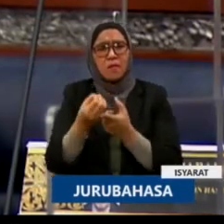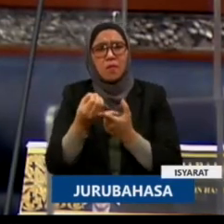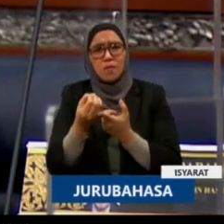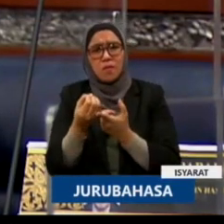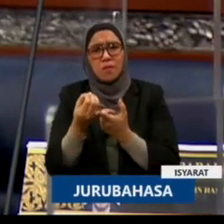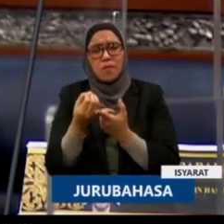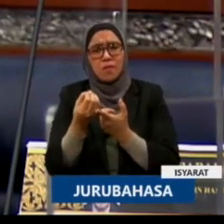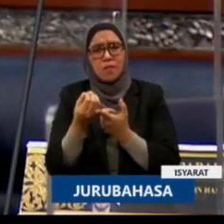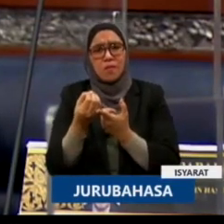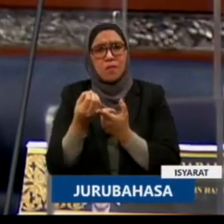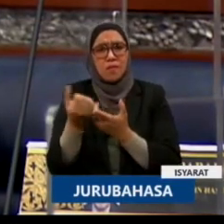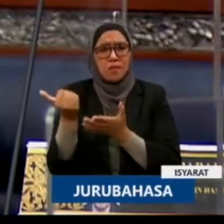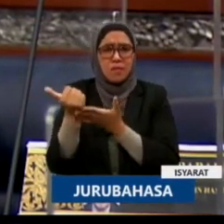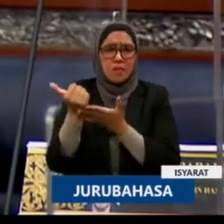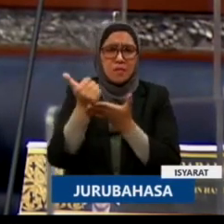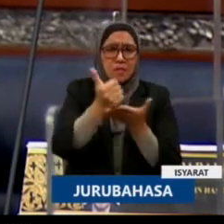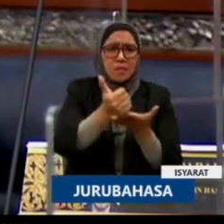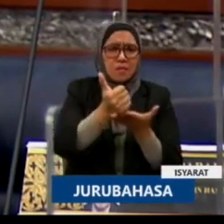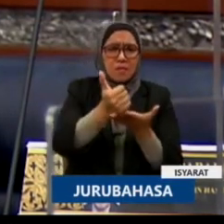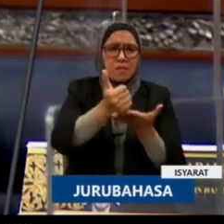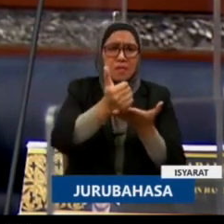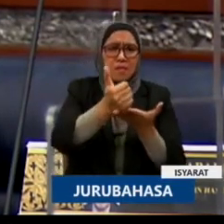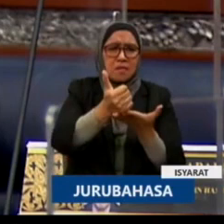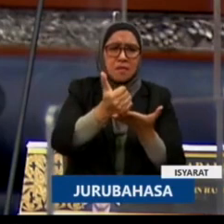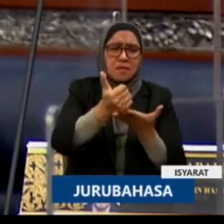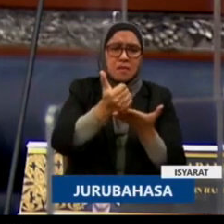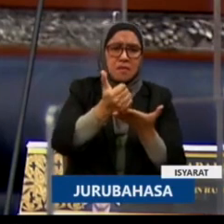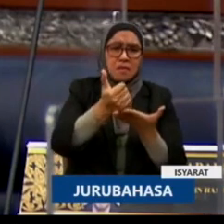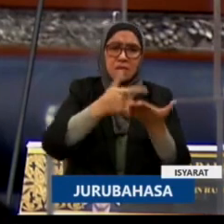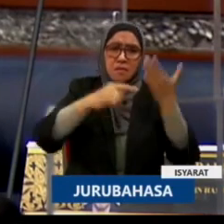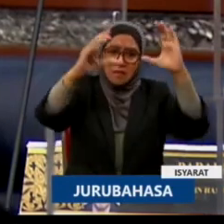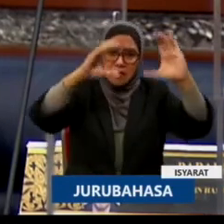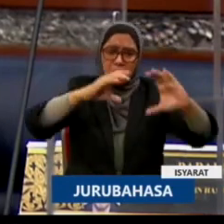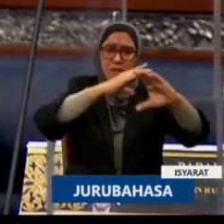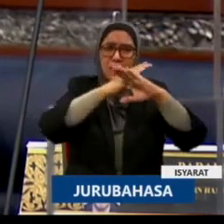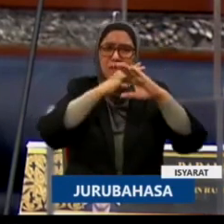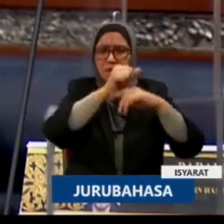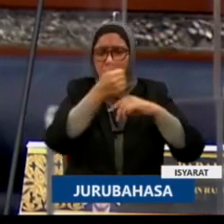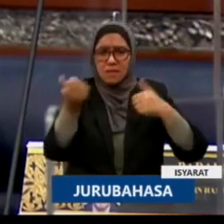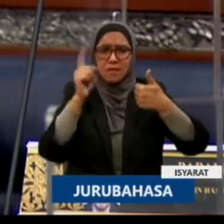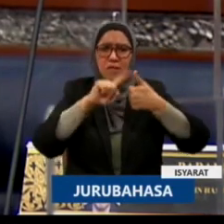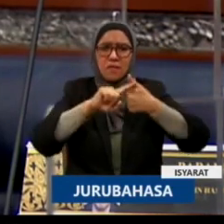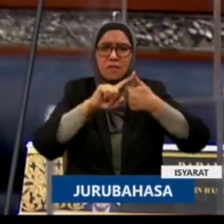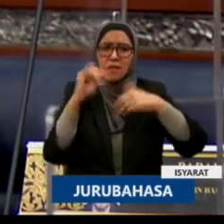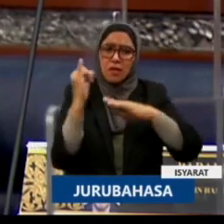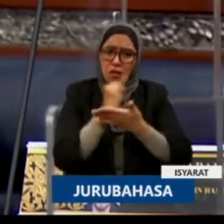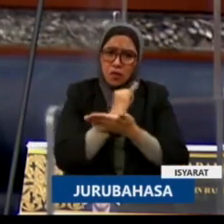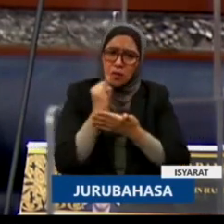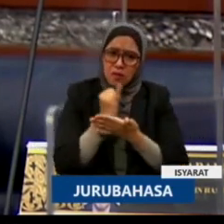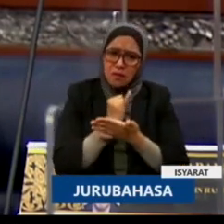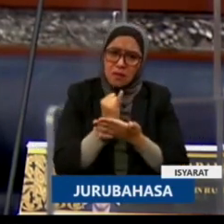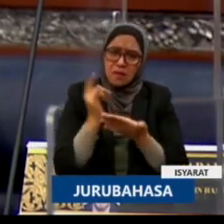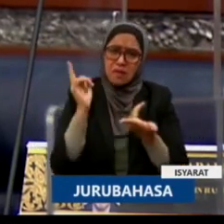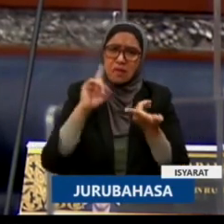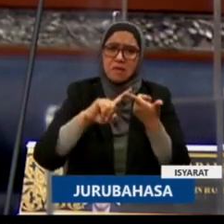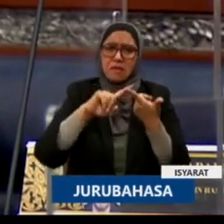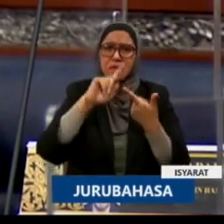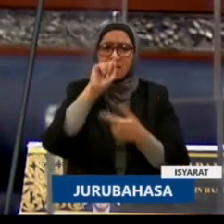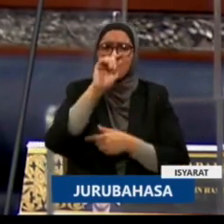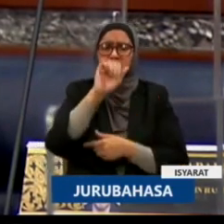kaidah hak perlindungan tetep terutamanya insuran dan Takaful untuk